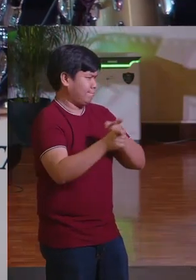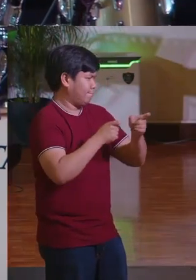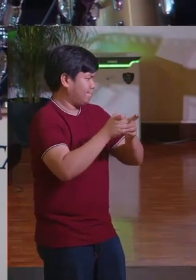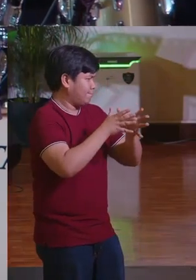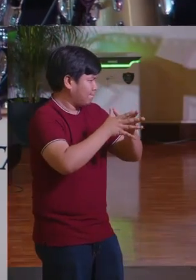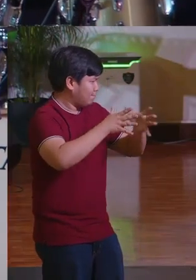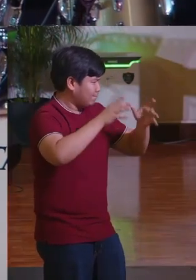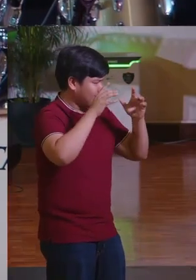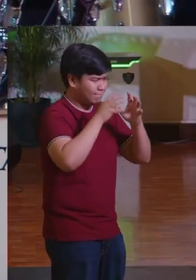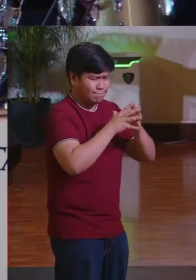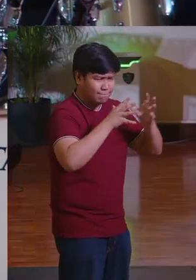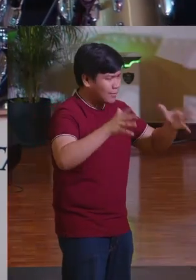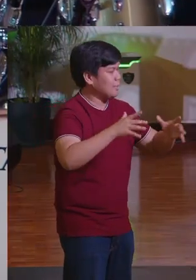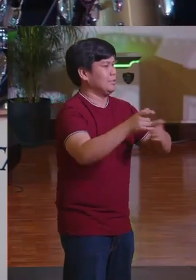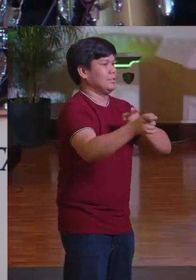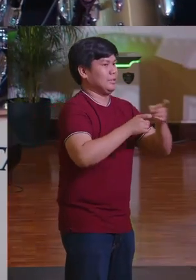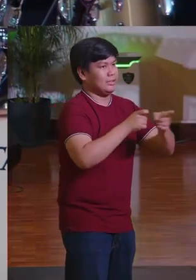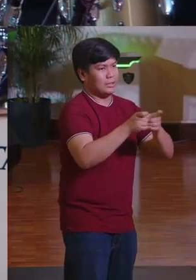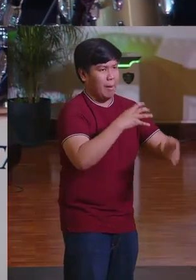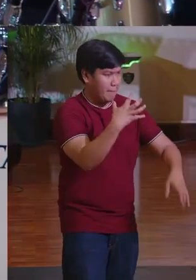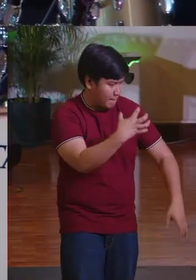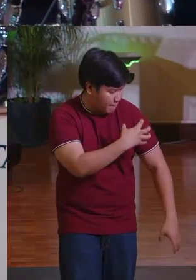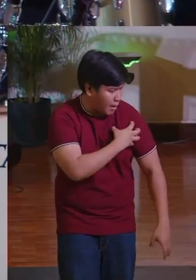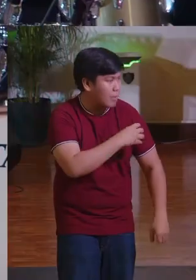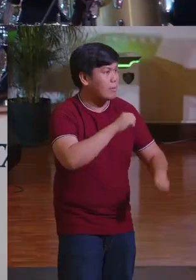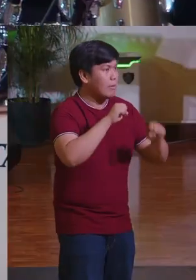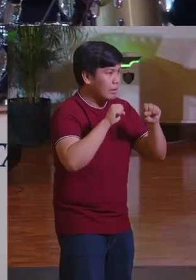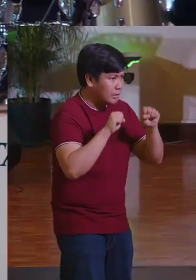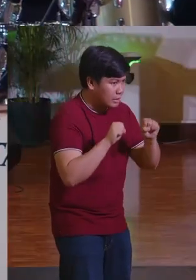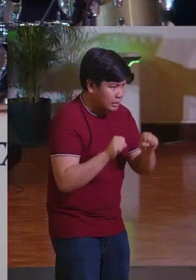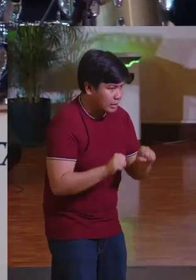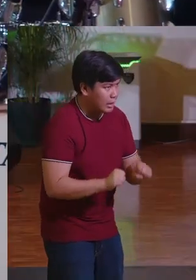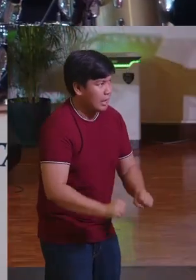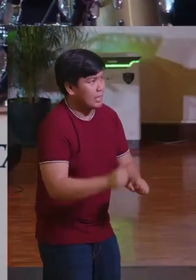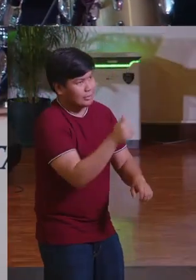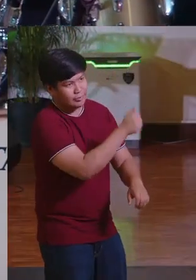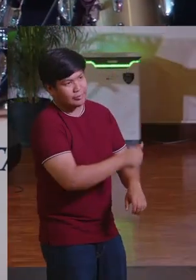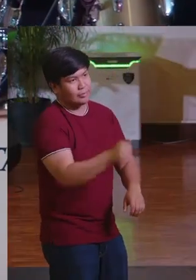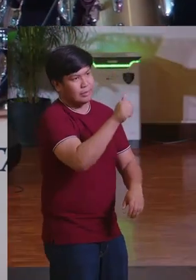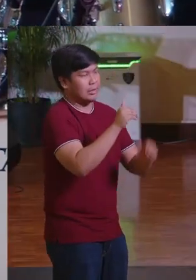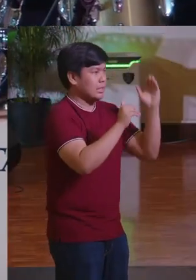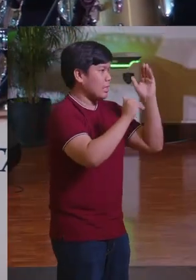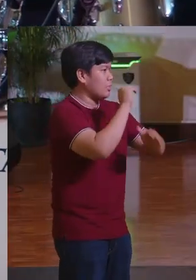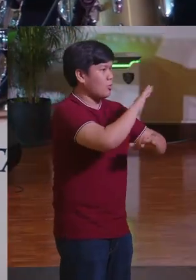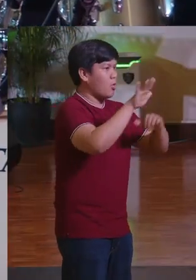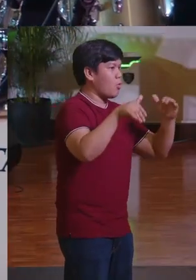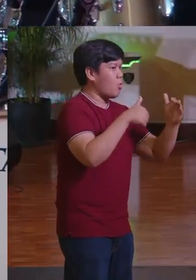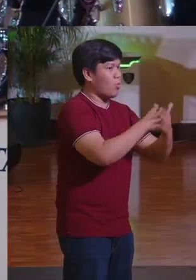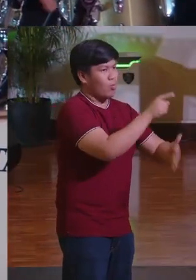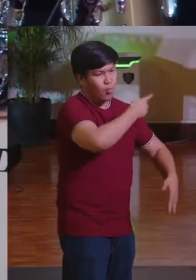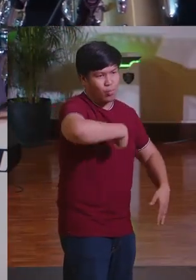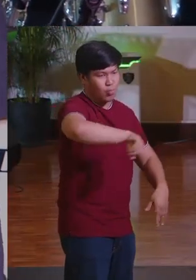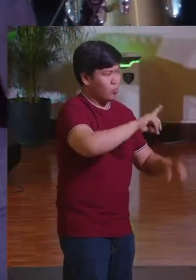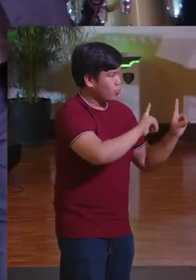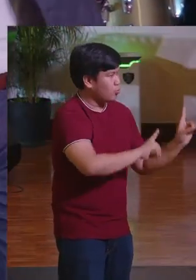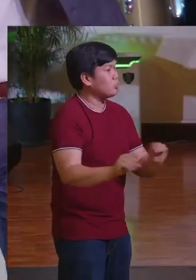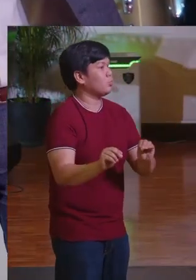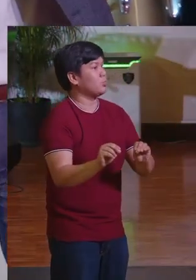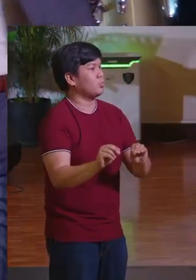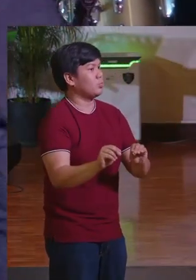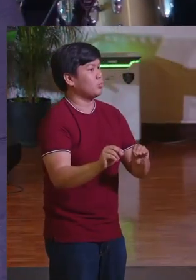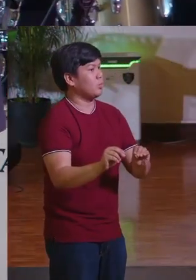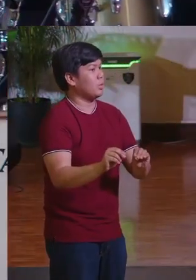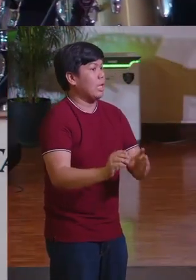control. May kapangyarihan na nangiming ibabaw sa mga gawain ng tao. Last week, gawain